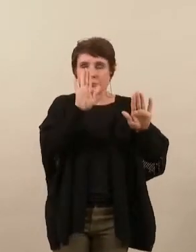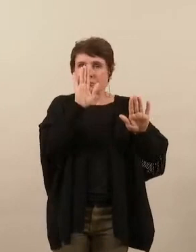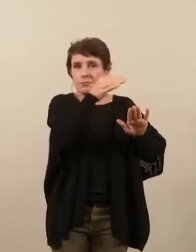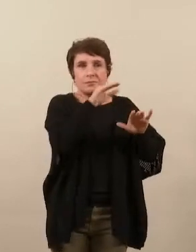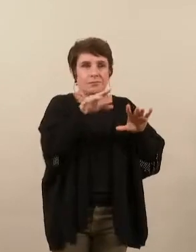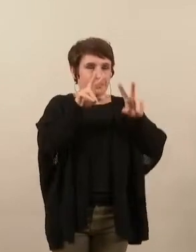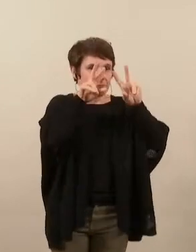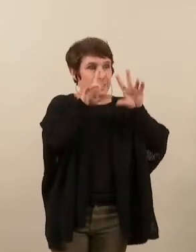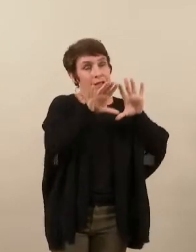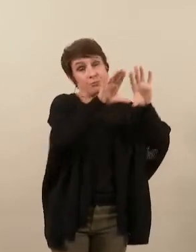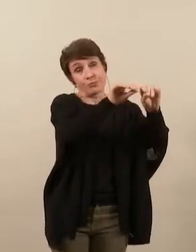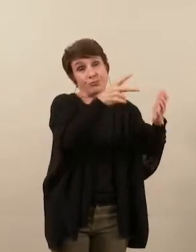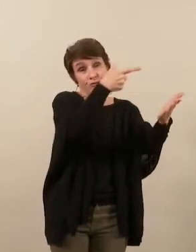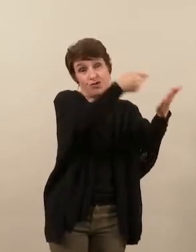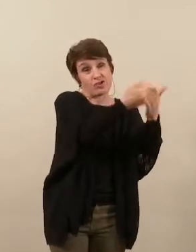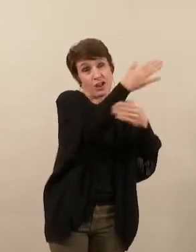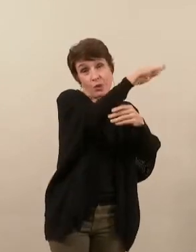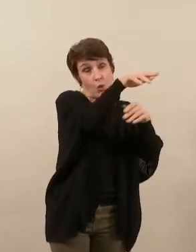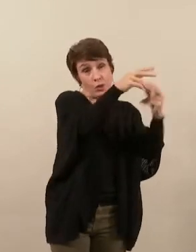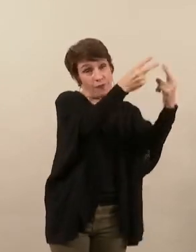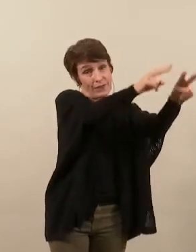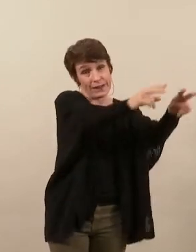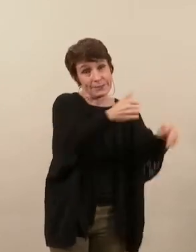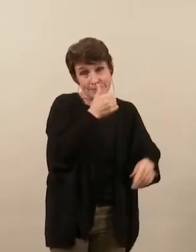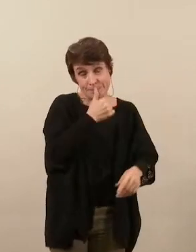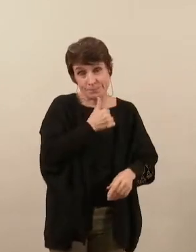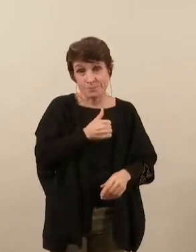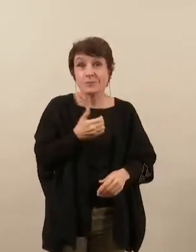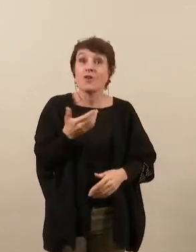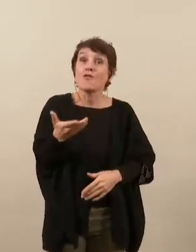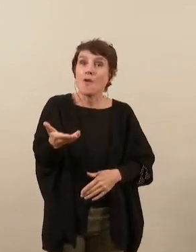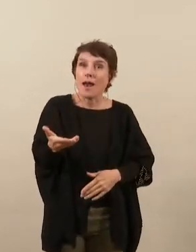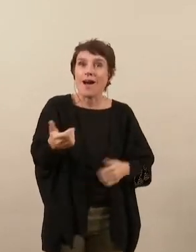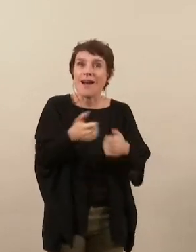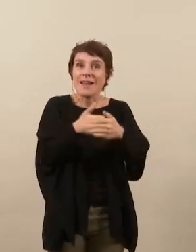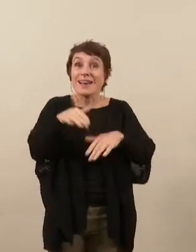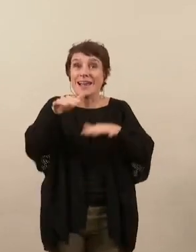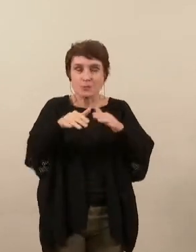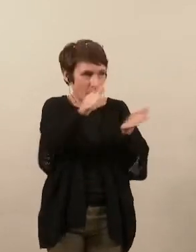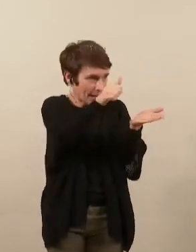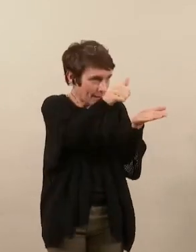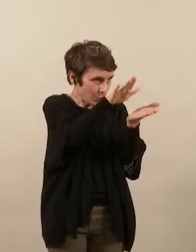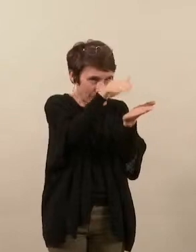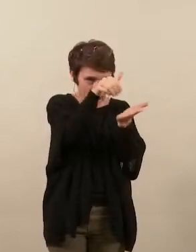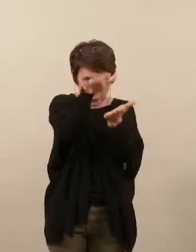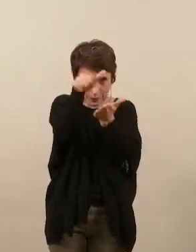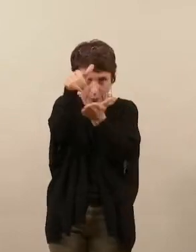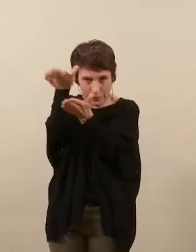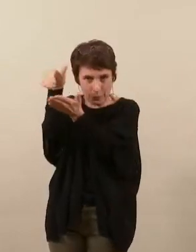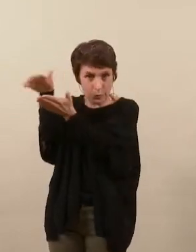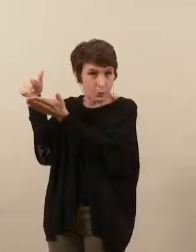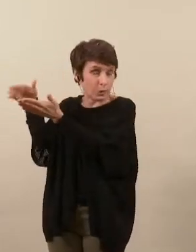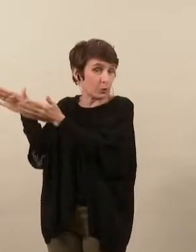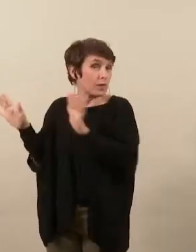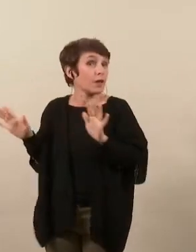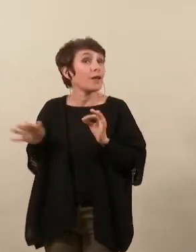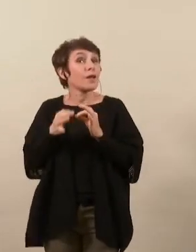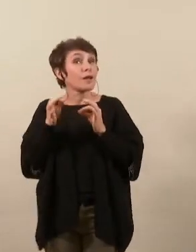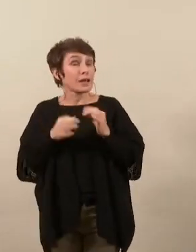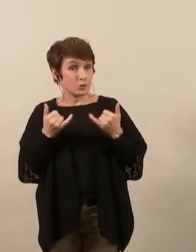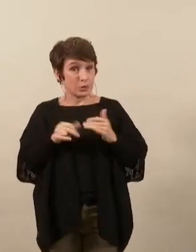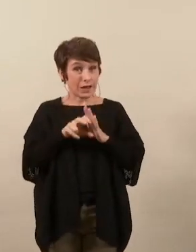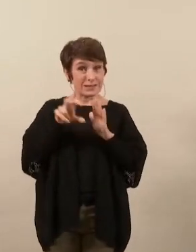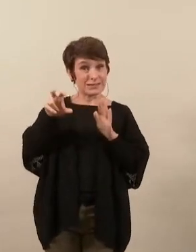Voilà ce que vous faites. Vous exilez les classes moyennes et vous les chassez de Grenoble. Et vous allez faire de Grenoble une